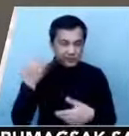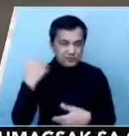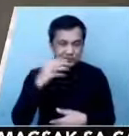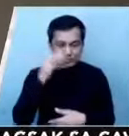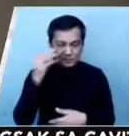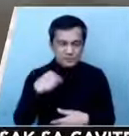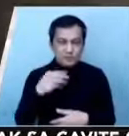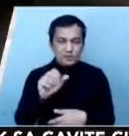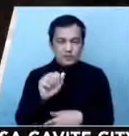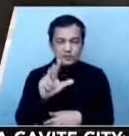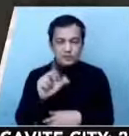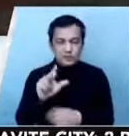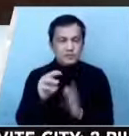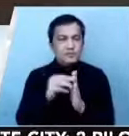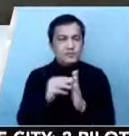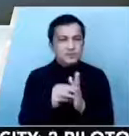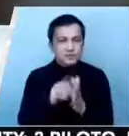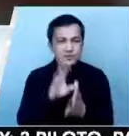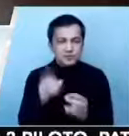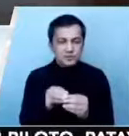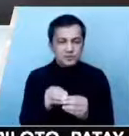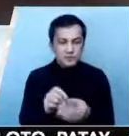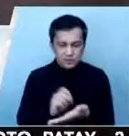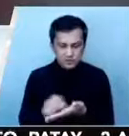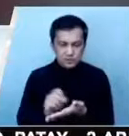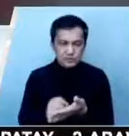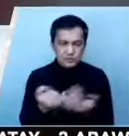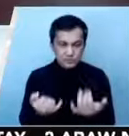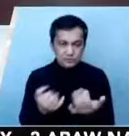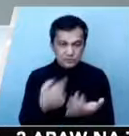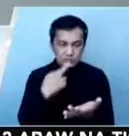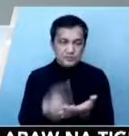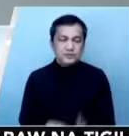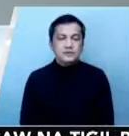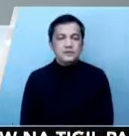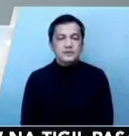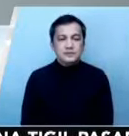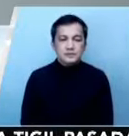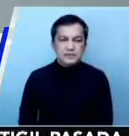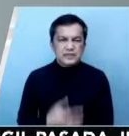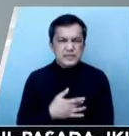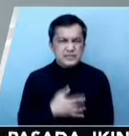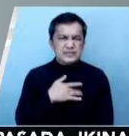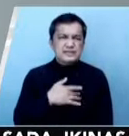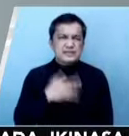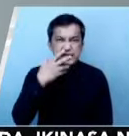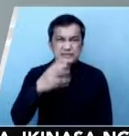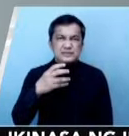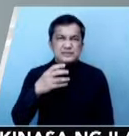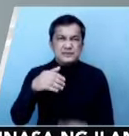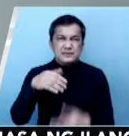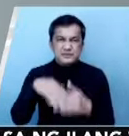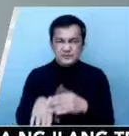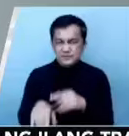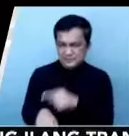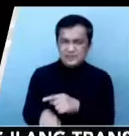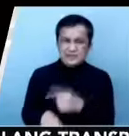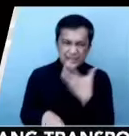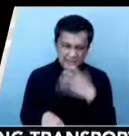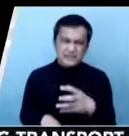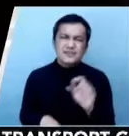million views na nang isulat ko ang report na ito. Naramdaman talaga yung init. Pumasok ko sa bahay pa cool down, ganun, kasi init nga talaga.